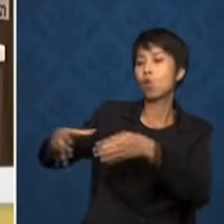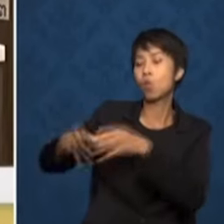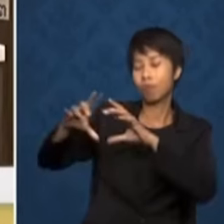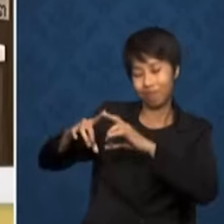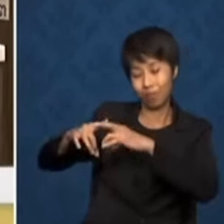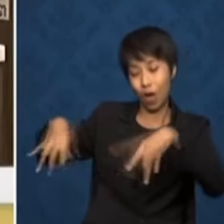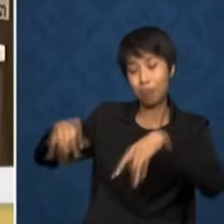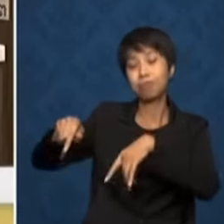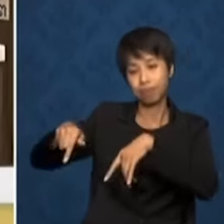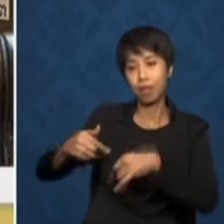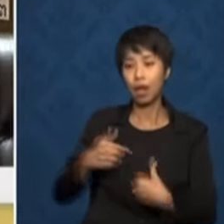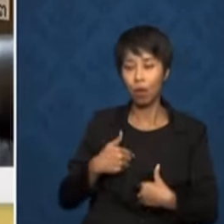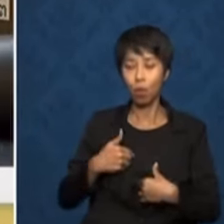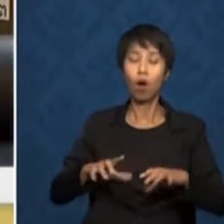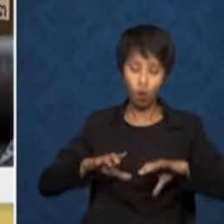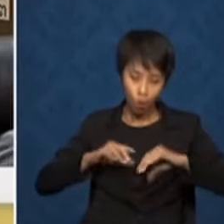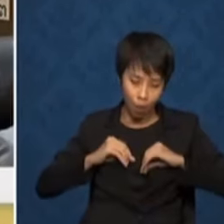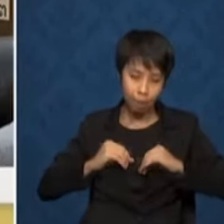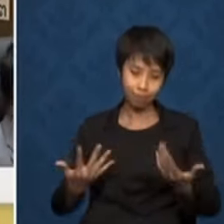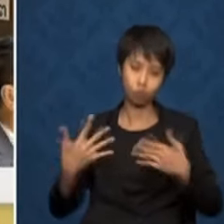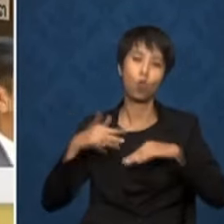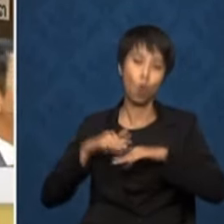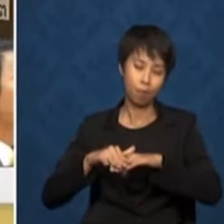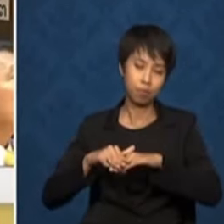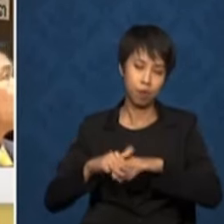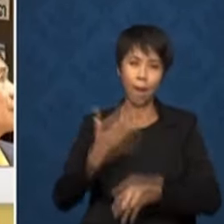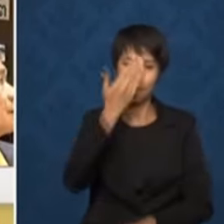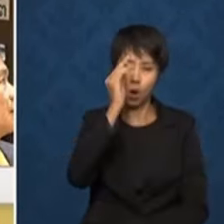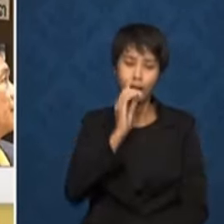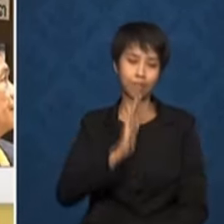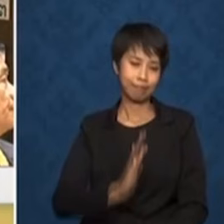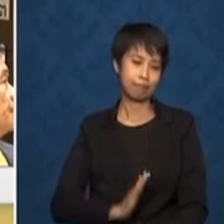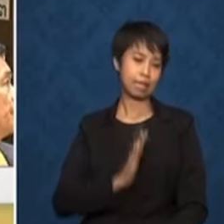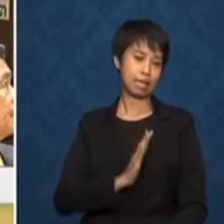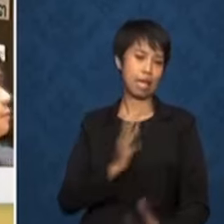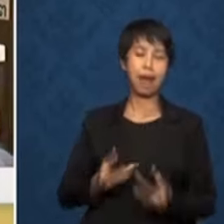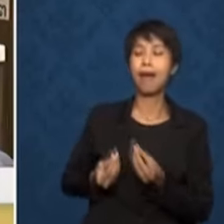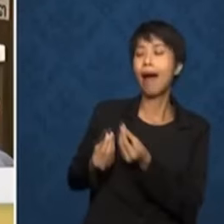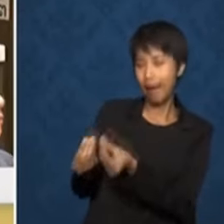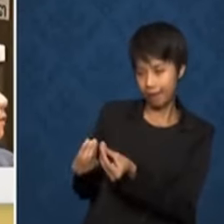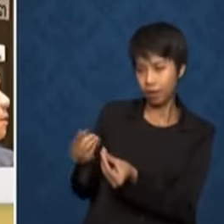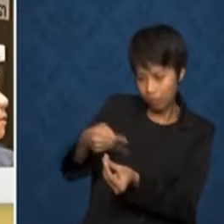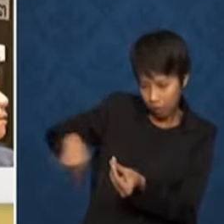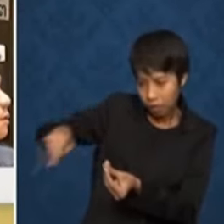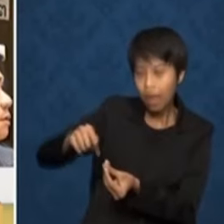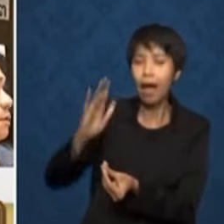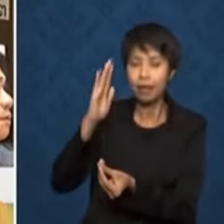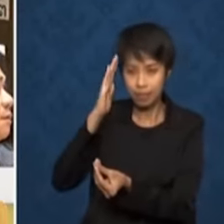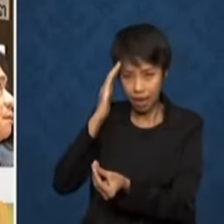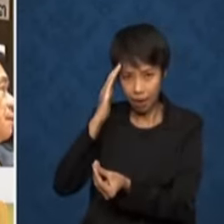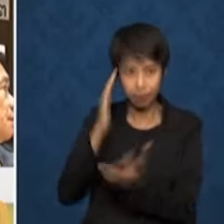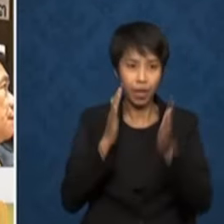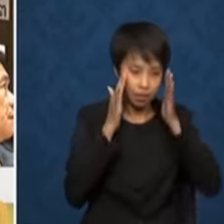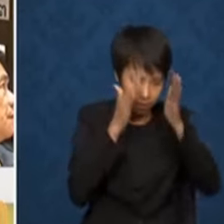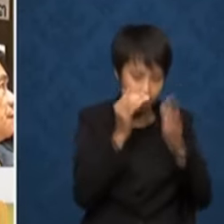เนี่ยเราก็ยินดีนี่คือการให้เกียรติของครับการให้เกียรติกันครับเราทราบดีว่าเพื่อนสมาชิกเนี่ยตั้งใจทำรายงาน